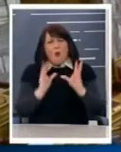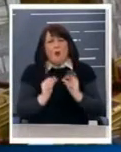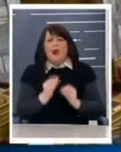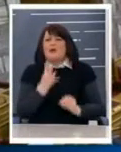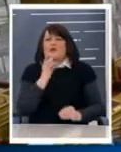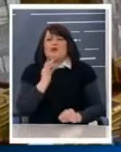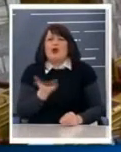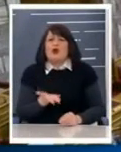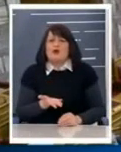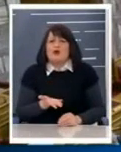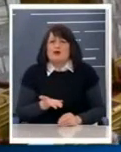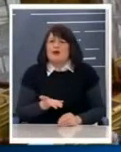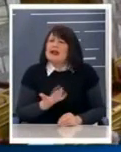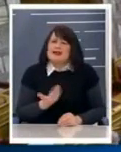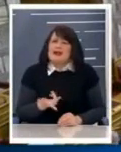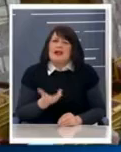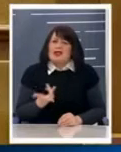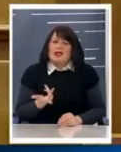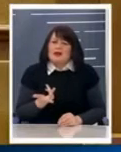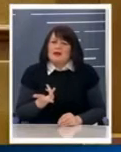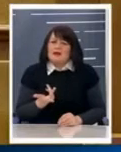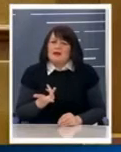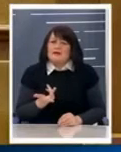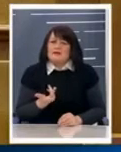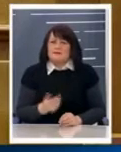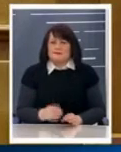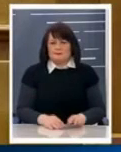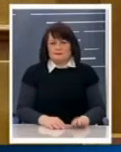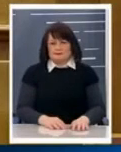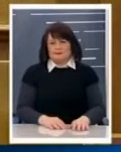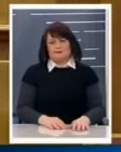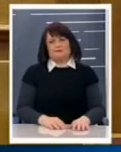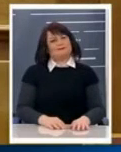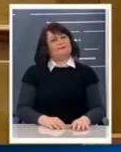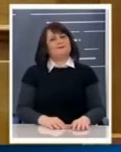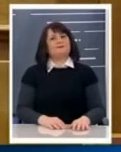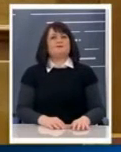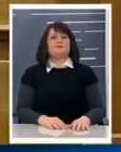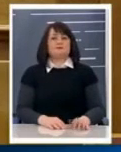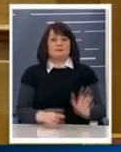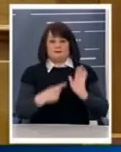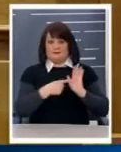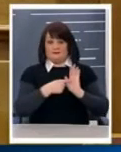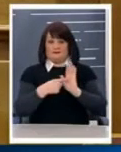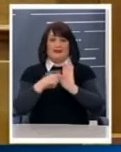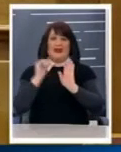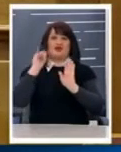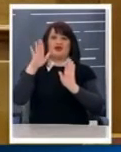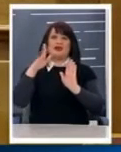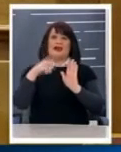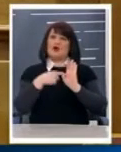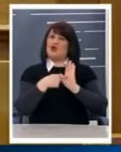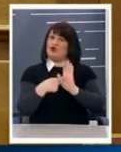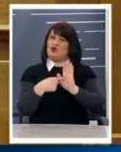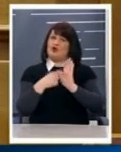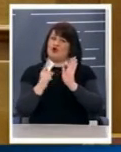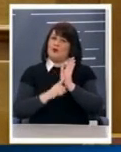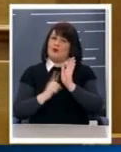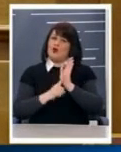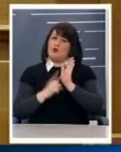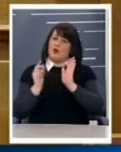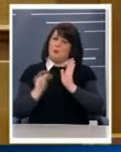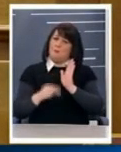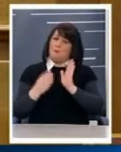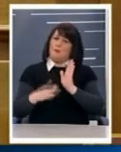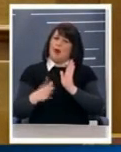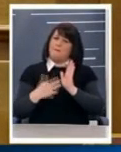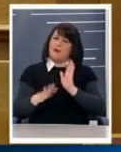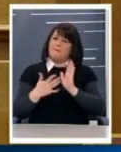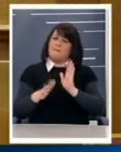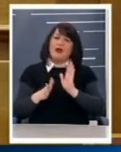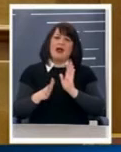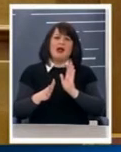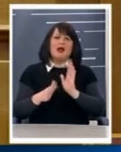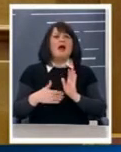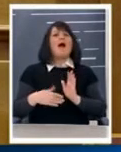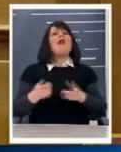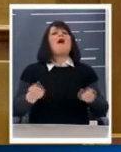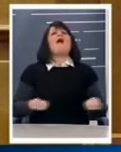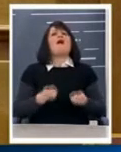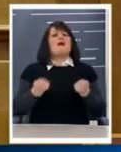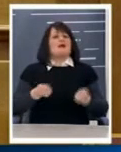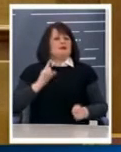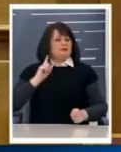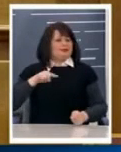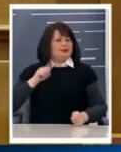ενεργοποιείτε? Βγαίνει το νόημα εις το εξωτερικό ότι περνάμε νόμους χωρίς πρόθεση